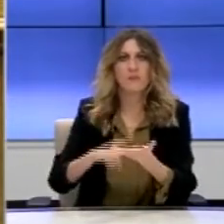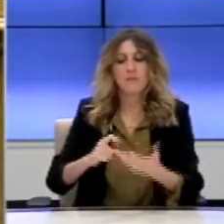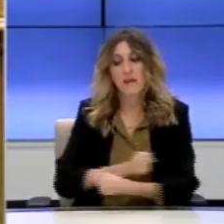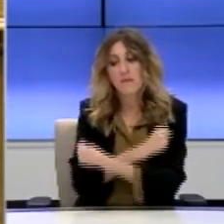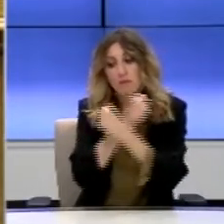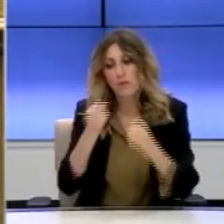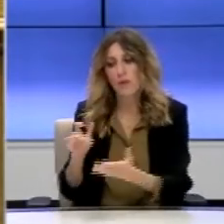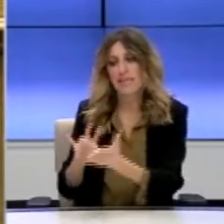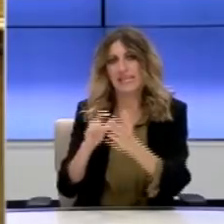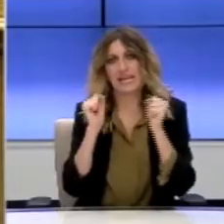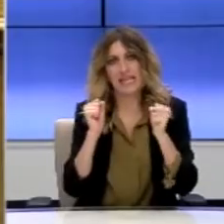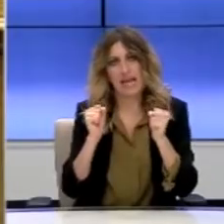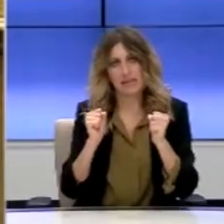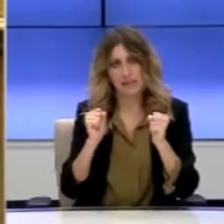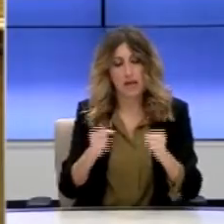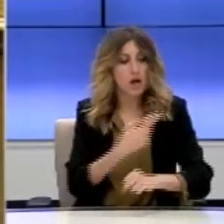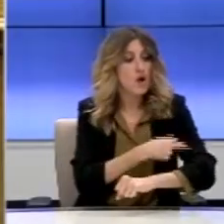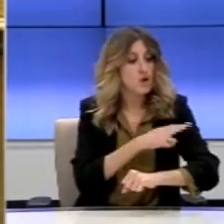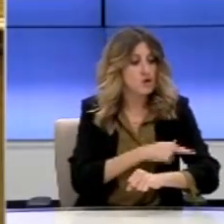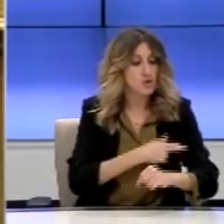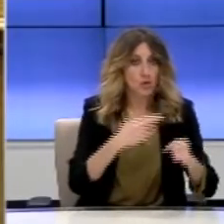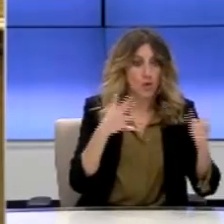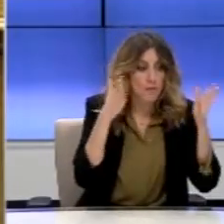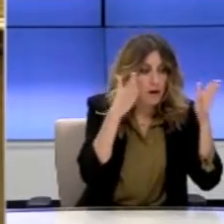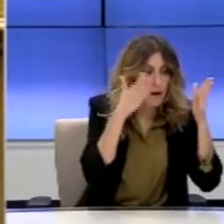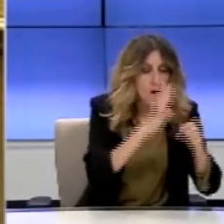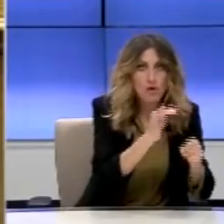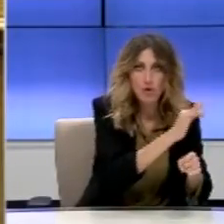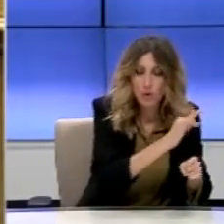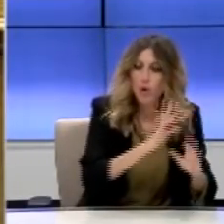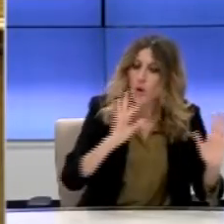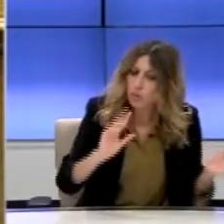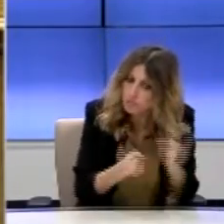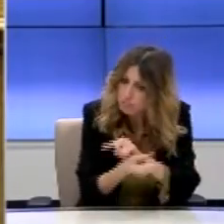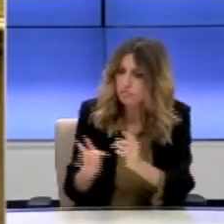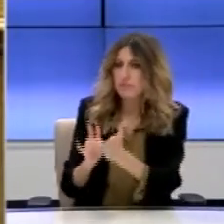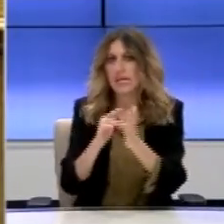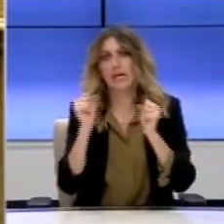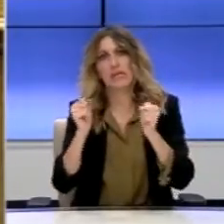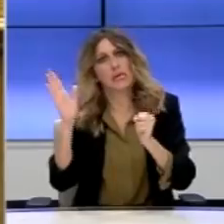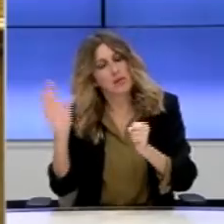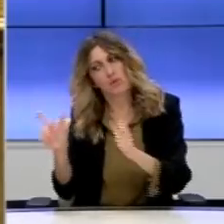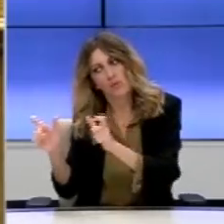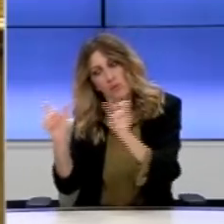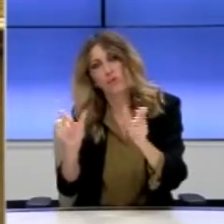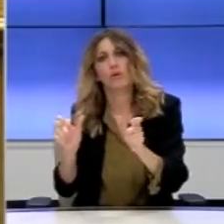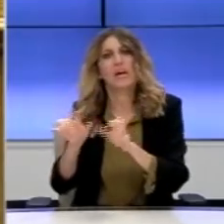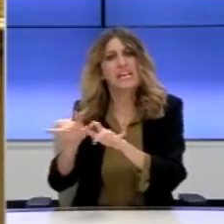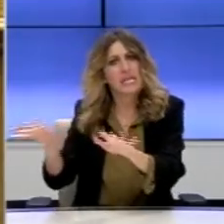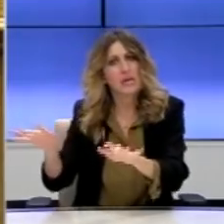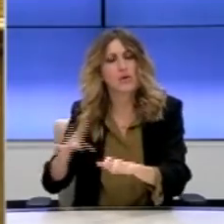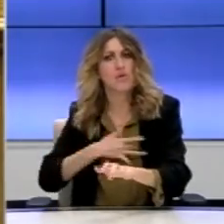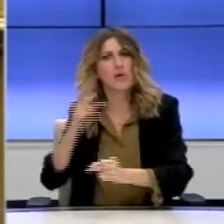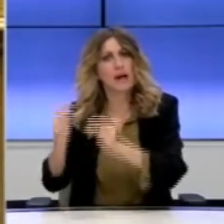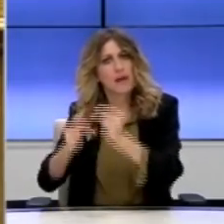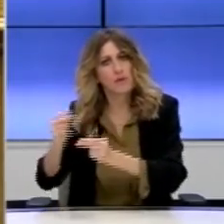ασθενείς, οι οποίοι παραμένουν αβοήθητοι, εκτός βέβαια αν έχουν χρήματα και πολλά χρήματα